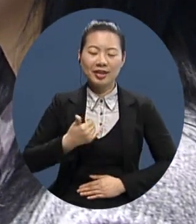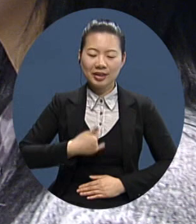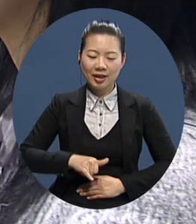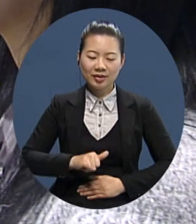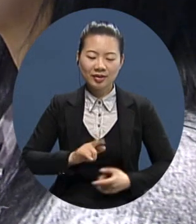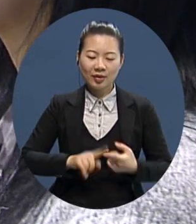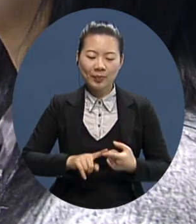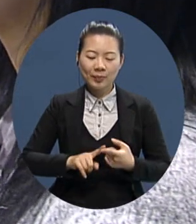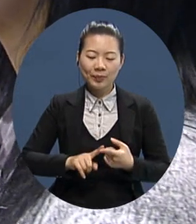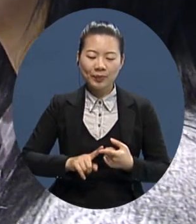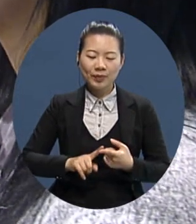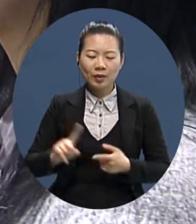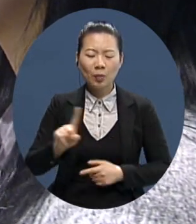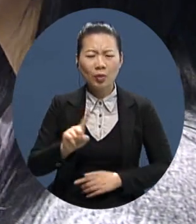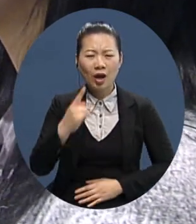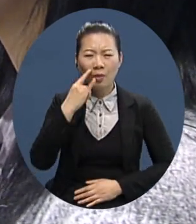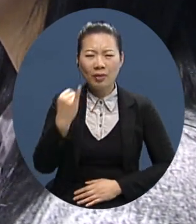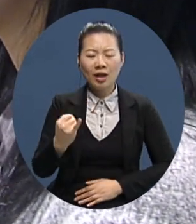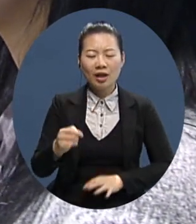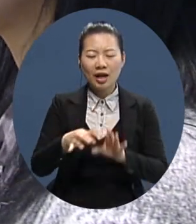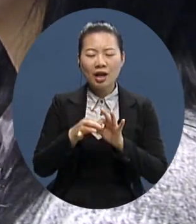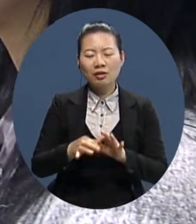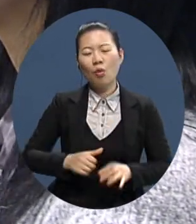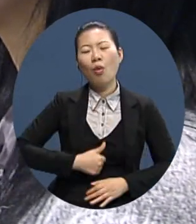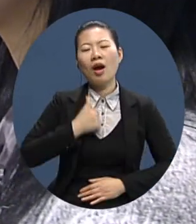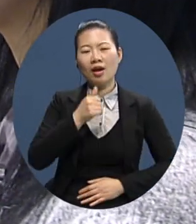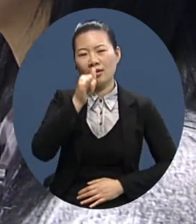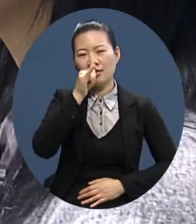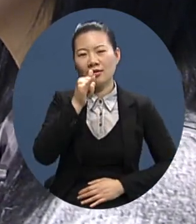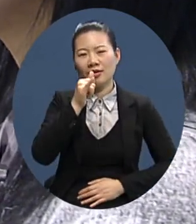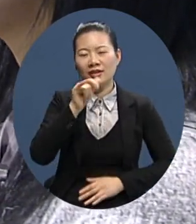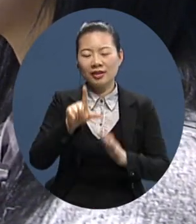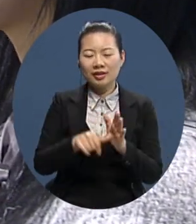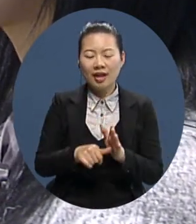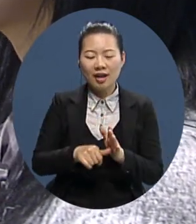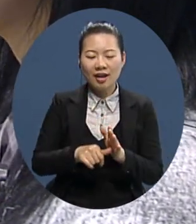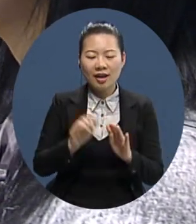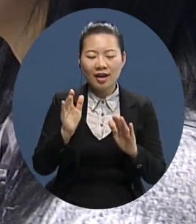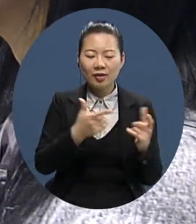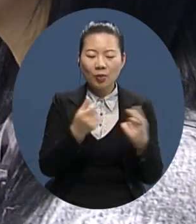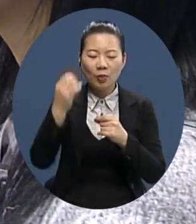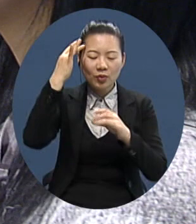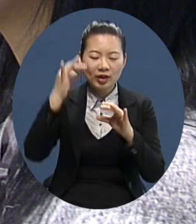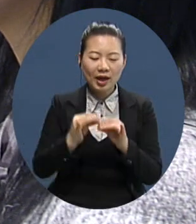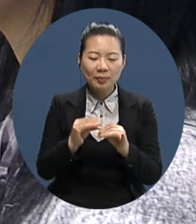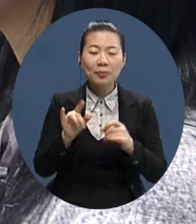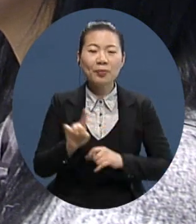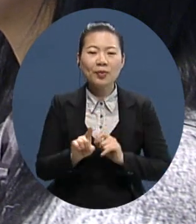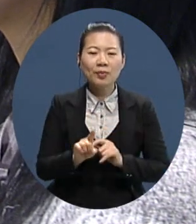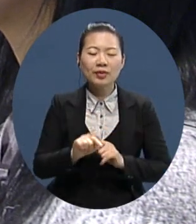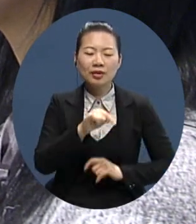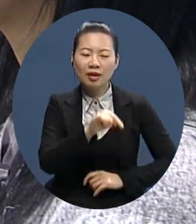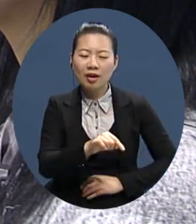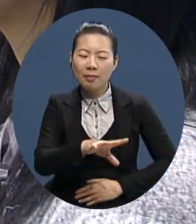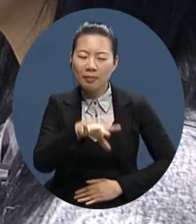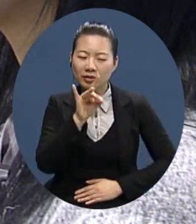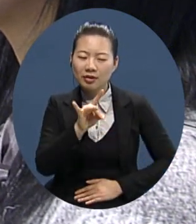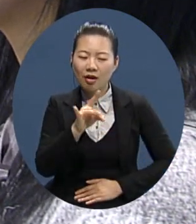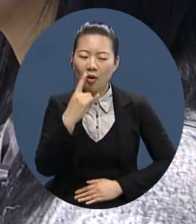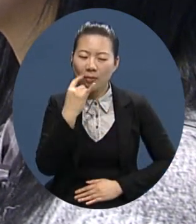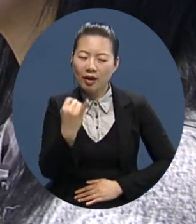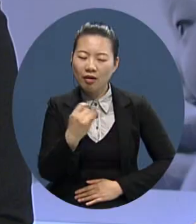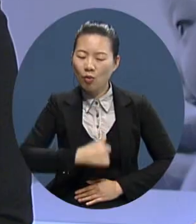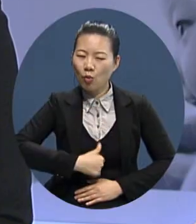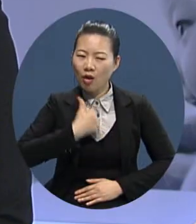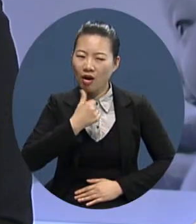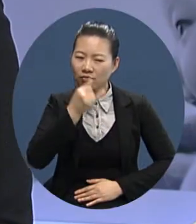아이는 일단 그 상태에서 뭔가 엄마와의 관계에서 화가 난 거예요. 그렇죠, 이제 예. 그럴 때 공감은 어떤 거냐면 그래 네가 일단은 엄마한테 좀 화가 많이